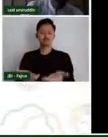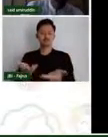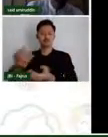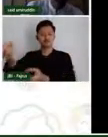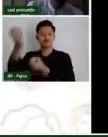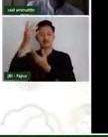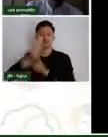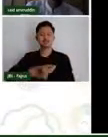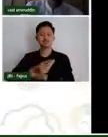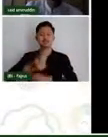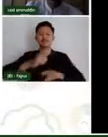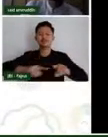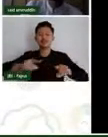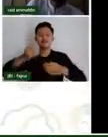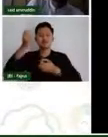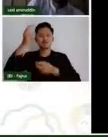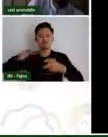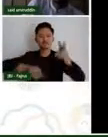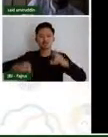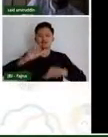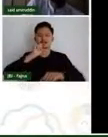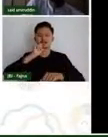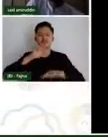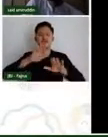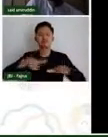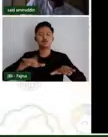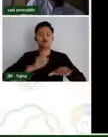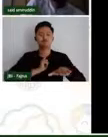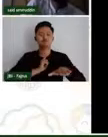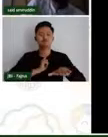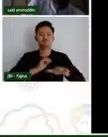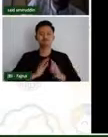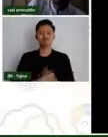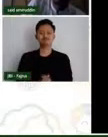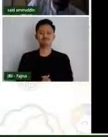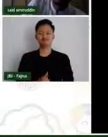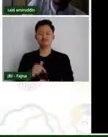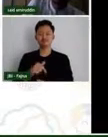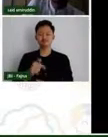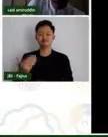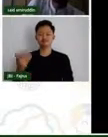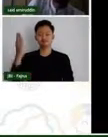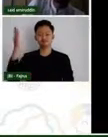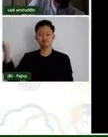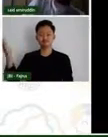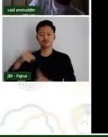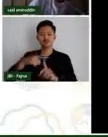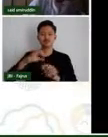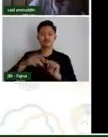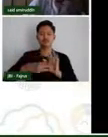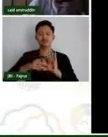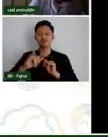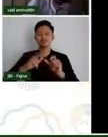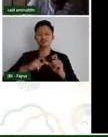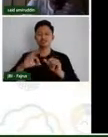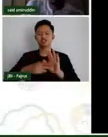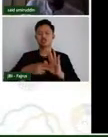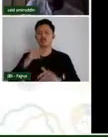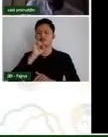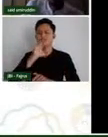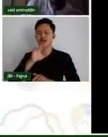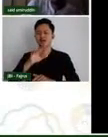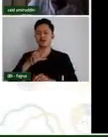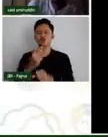informasi itu adalah siswa sendiri. Kemudian di sini Tom Lisott mengemukakan bahwa dalam pengajaran diferensiasi ini guru menggunakan